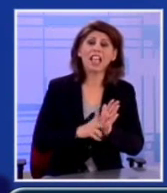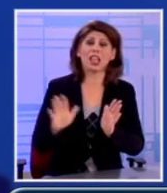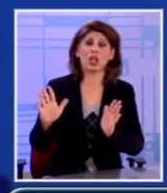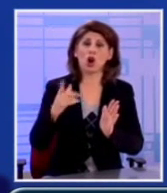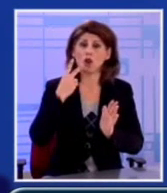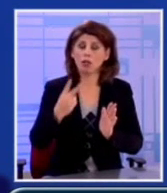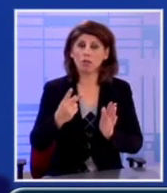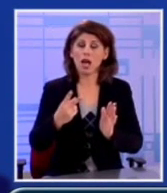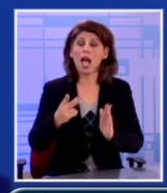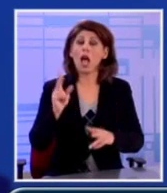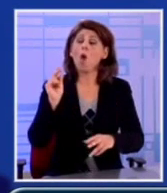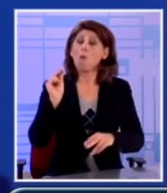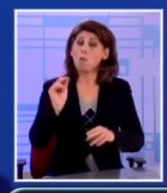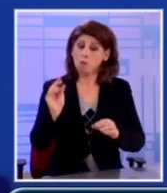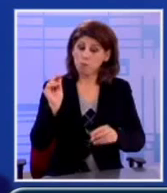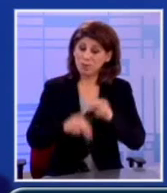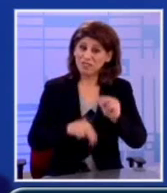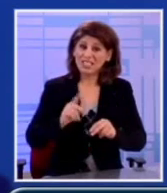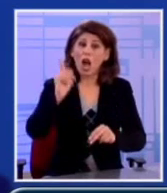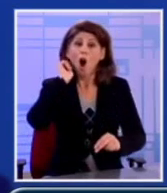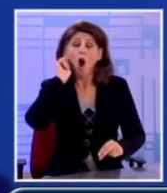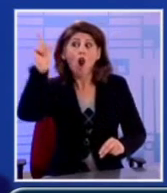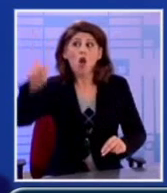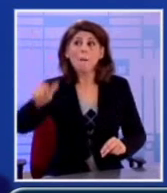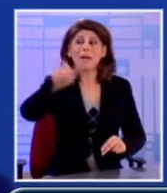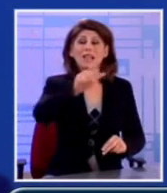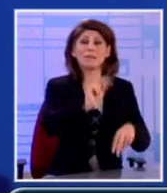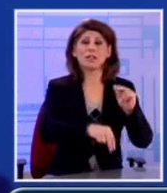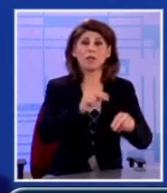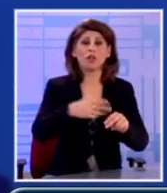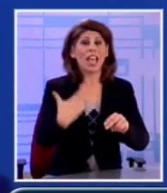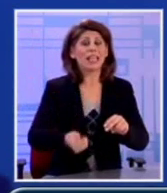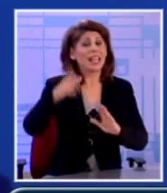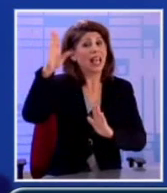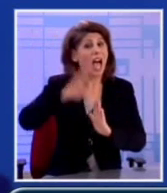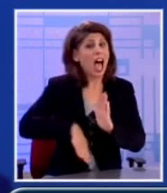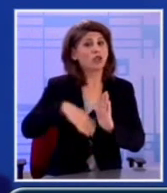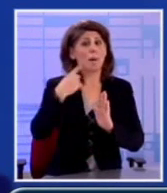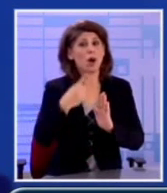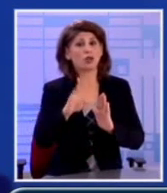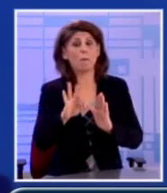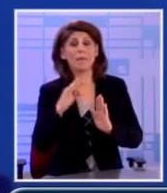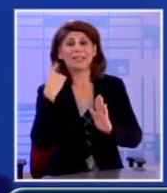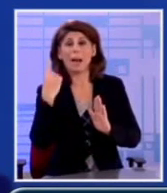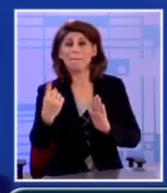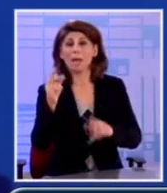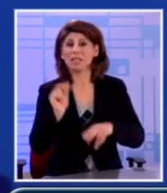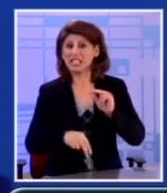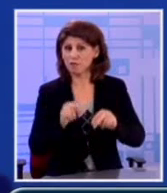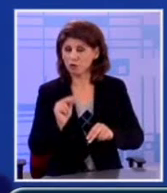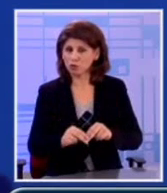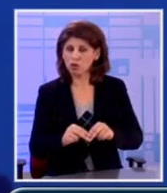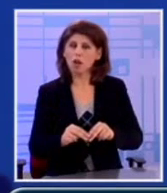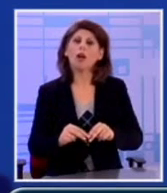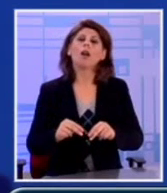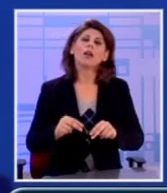με ονομαστική ψηφοφορία, έλαβαν λιγότερες από 151 ψήφους και